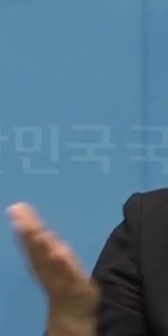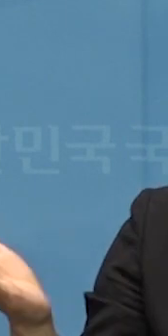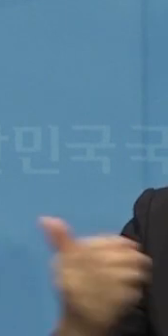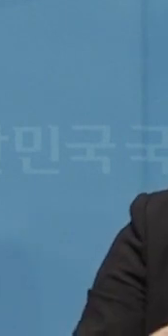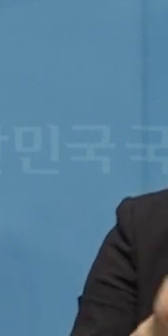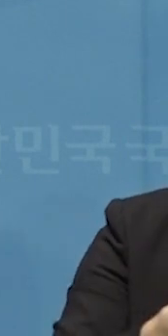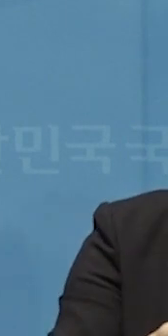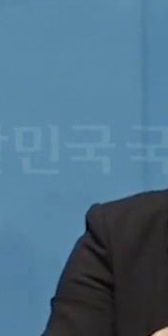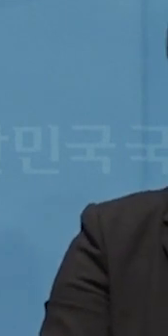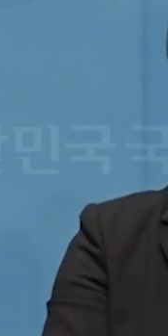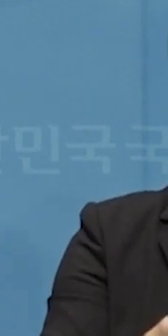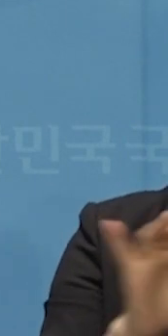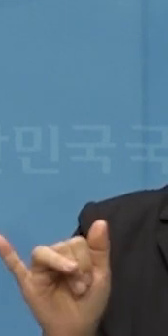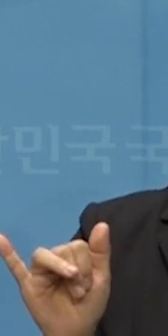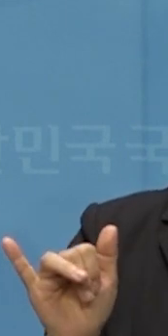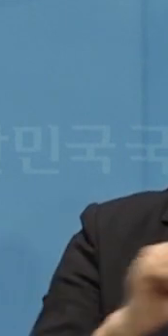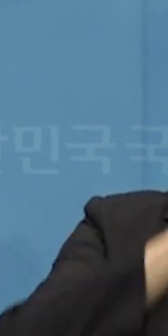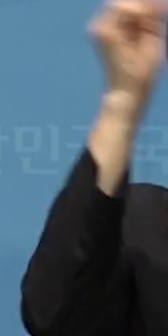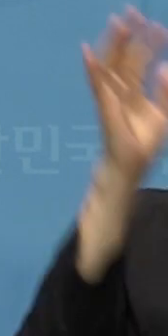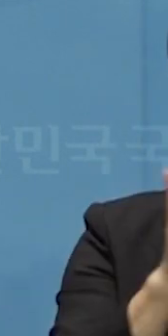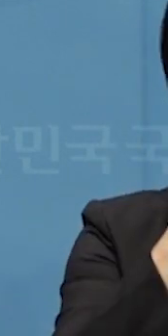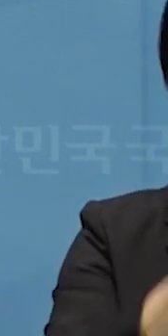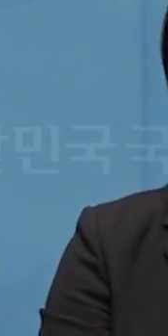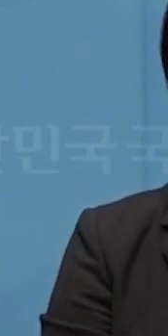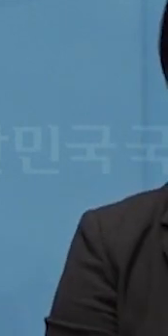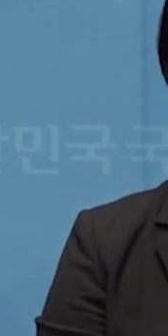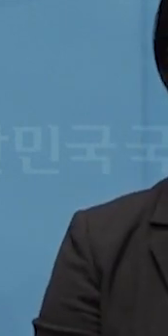포함해 명의 당선만을